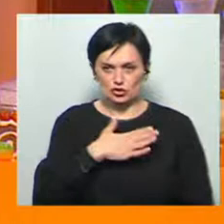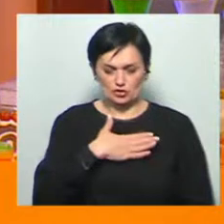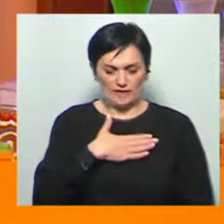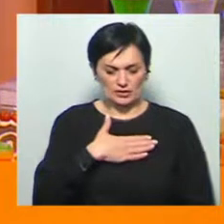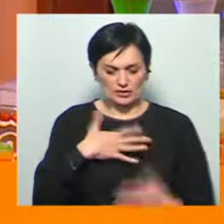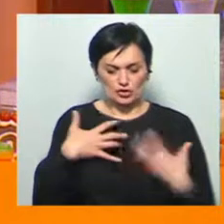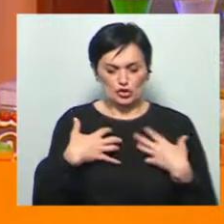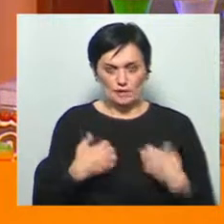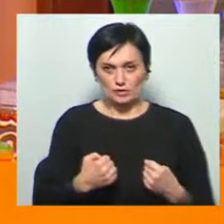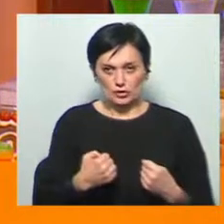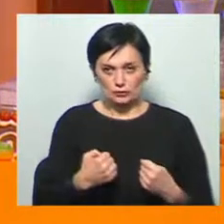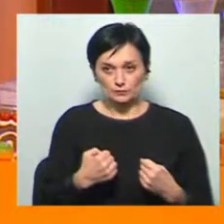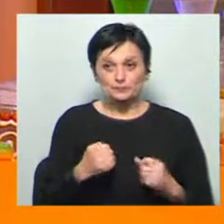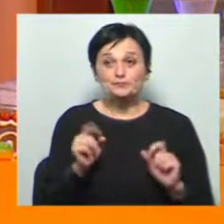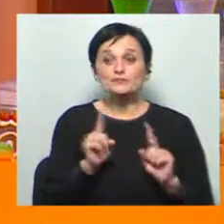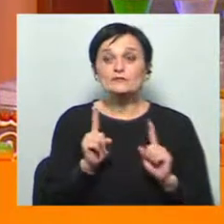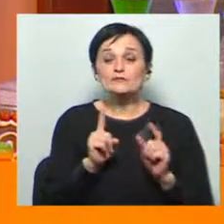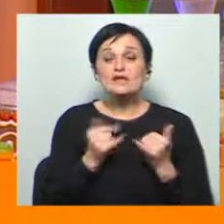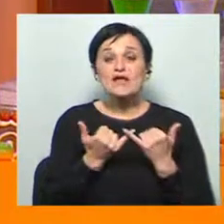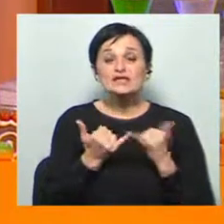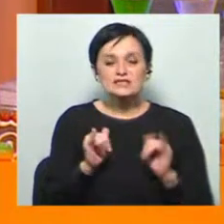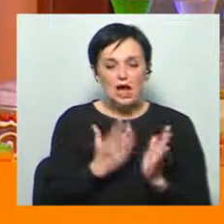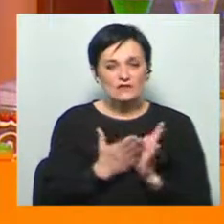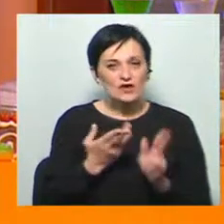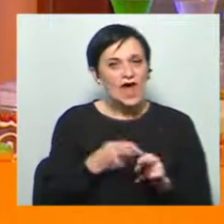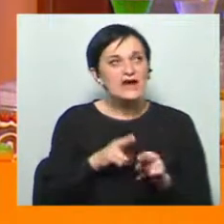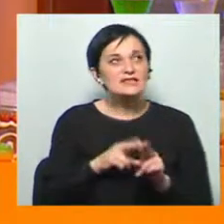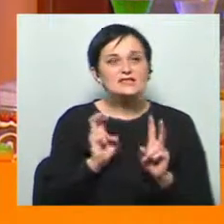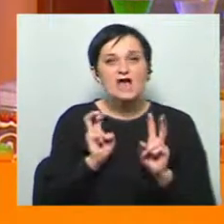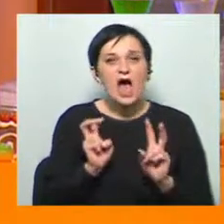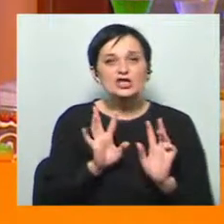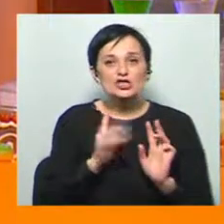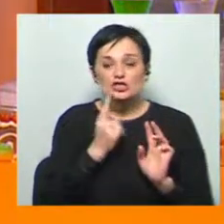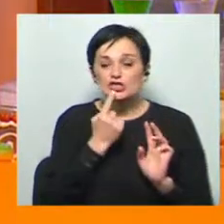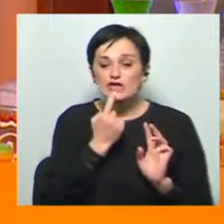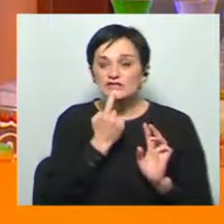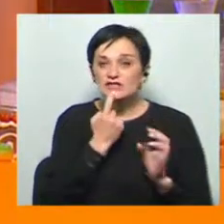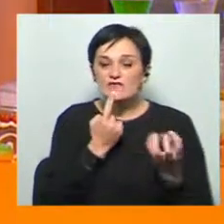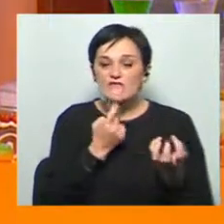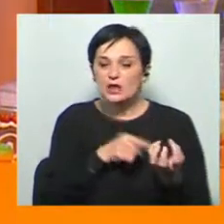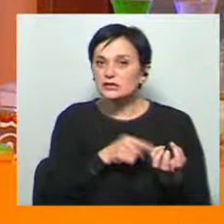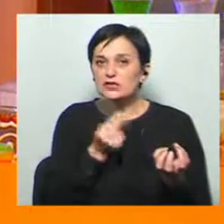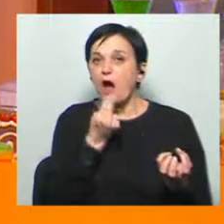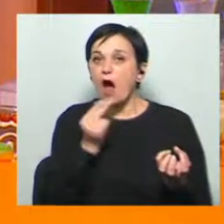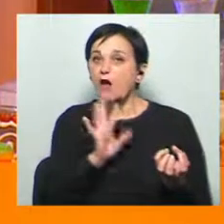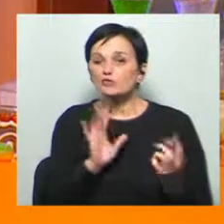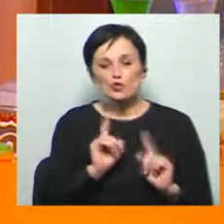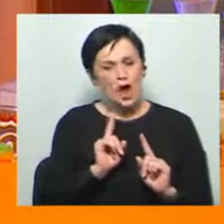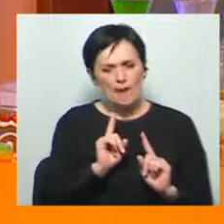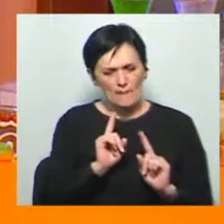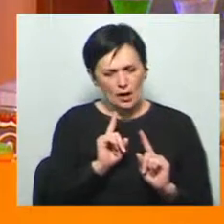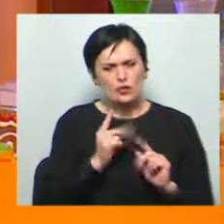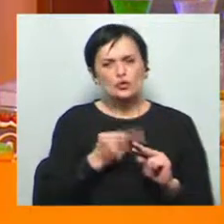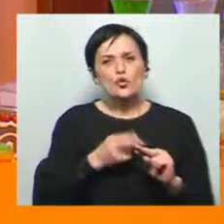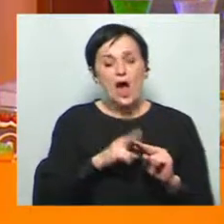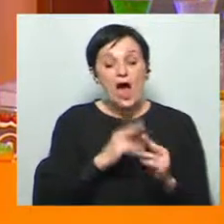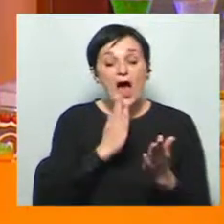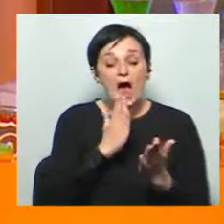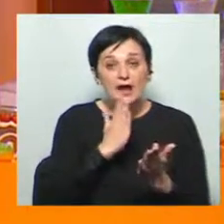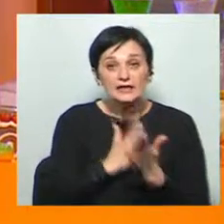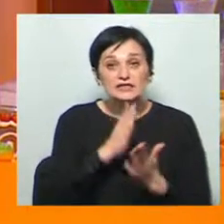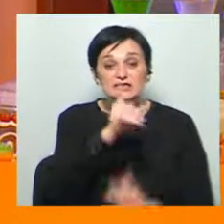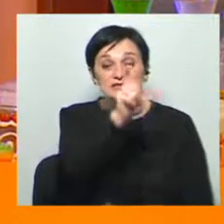ჩვენი ჯანმრთელობისათვის. რასაკვირველია, ეს არ ნიშნავს იმას, რომ კვერცხი არ მივირთვათ. ეს ნიშნავს იმას, რომ არის